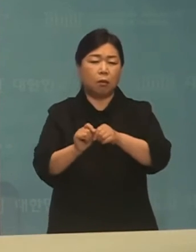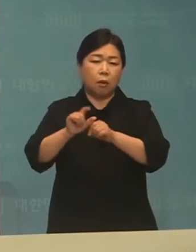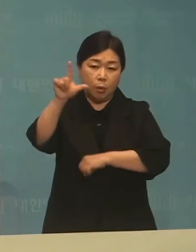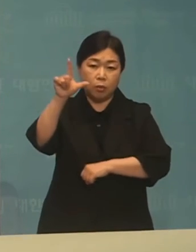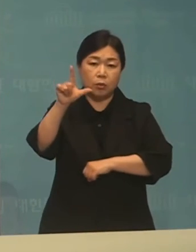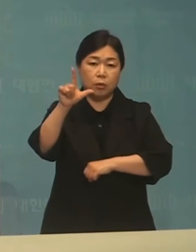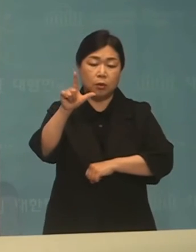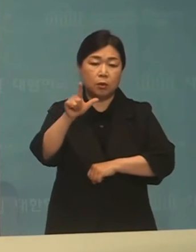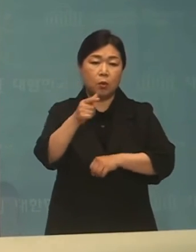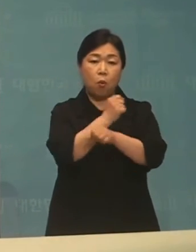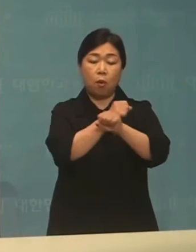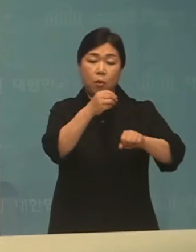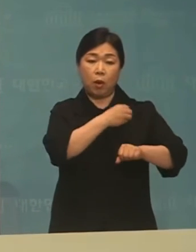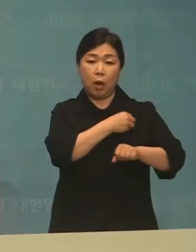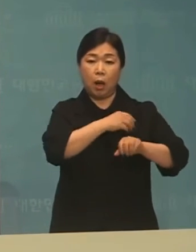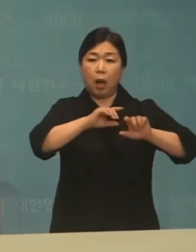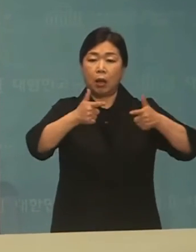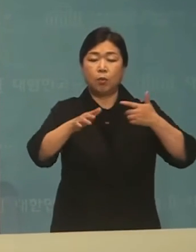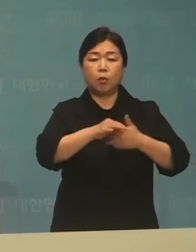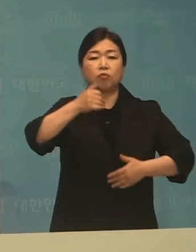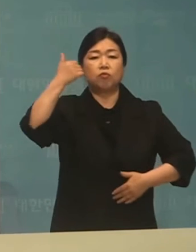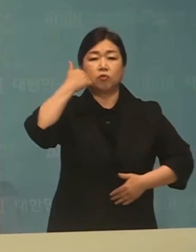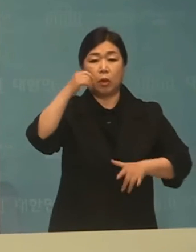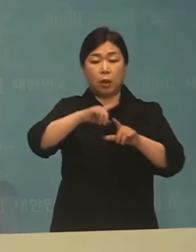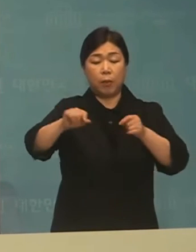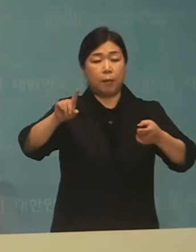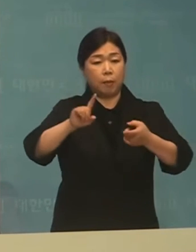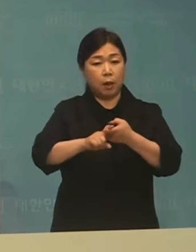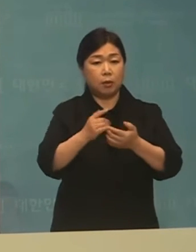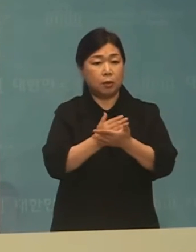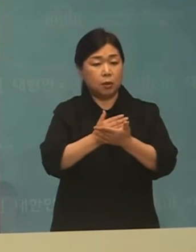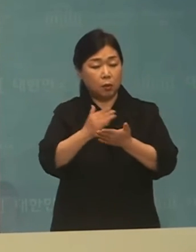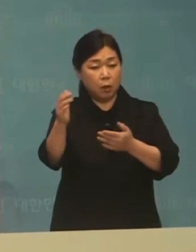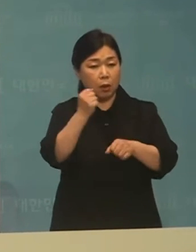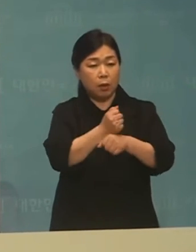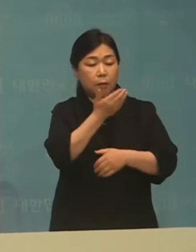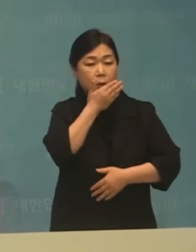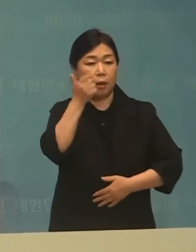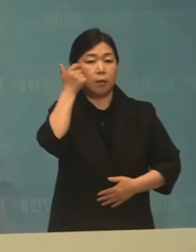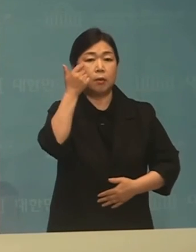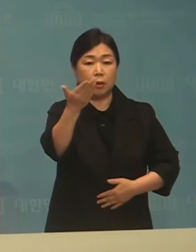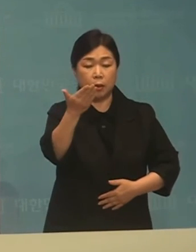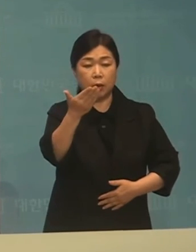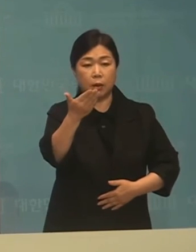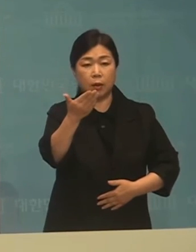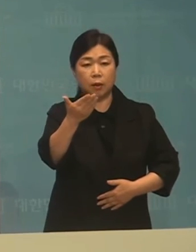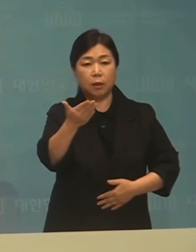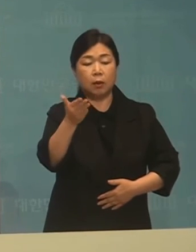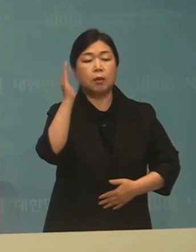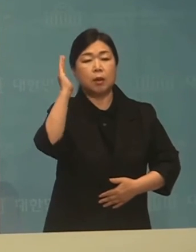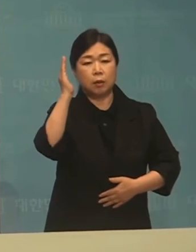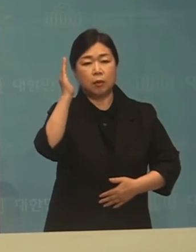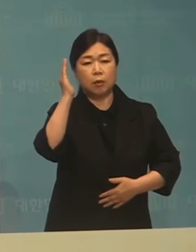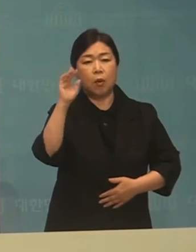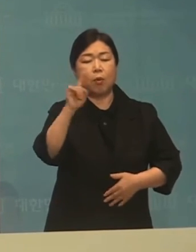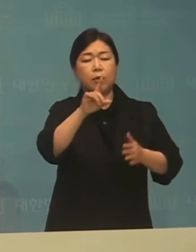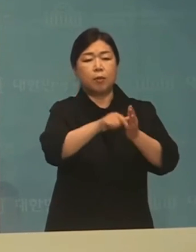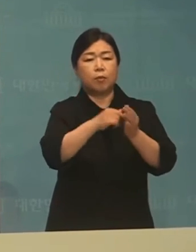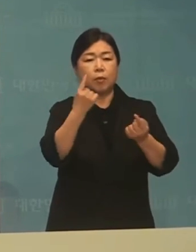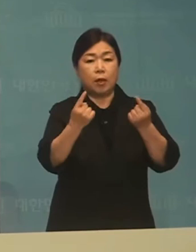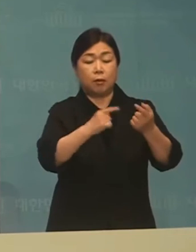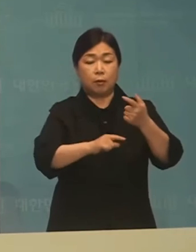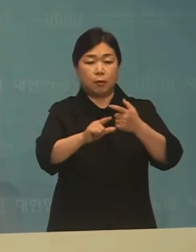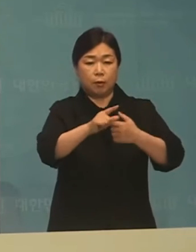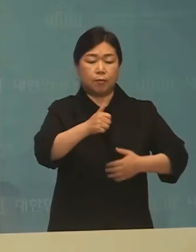우리 광복회가 아니면 누가 친일 청산을 주장할 수 있겠는가 라며 어느 때 봐도 강도